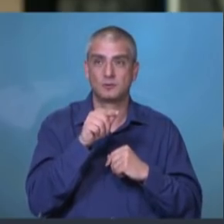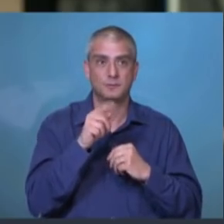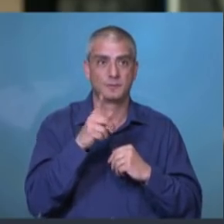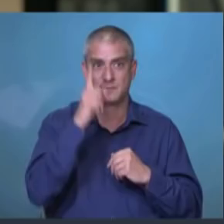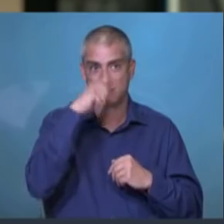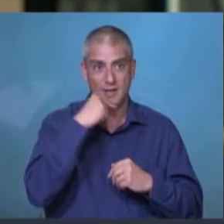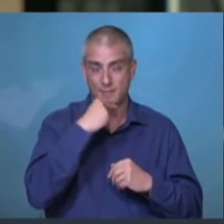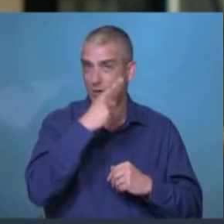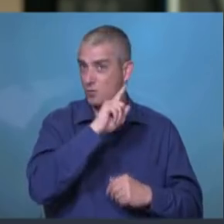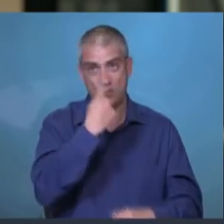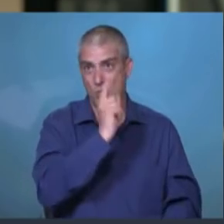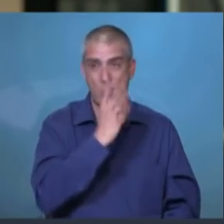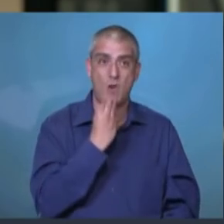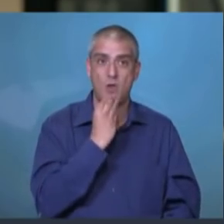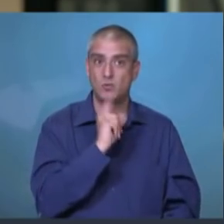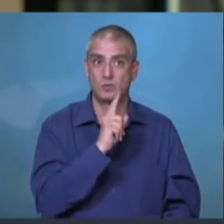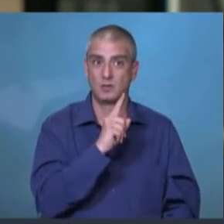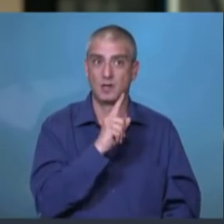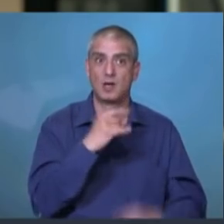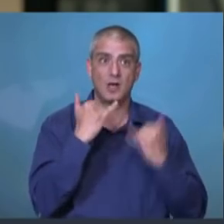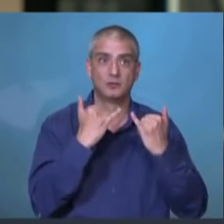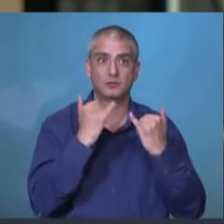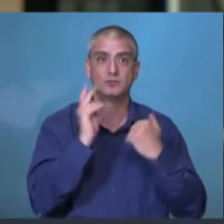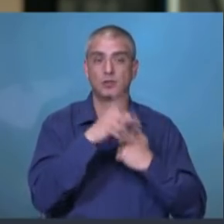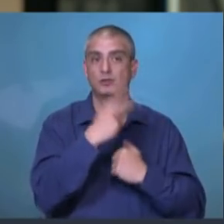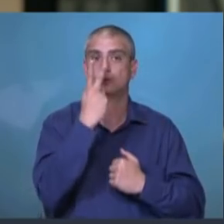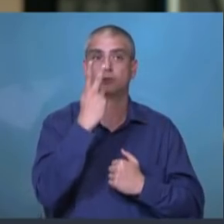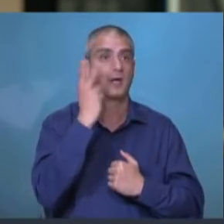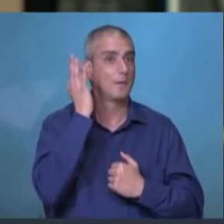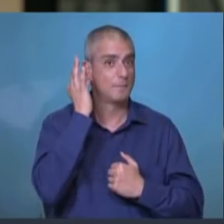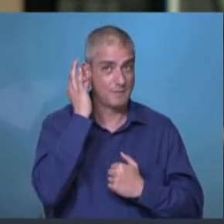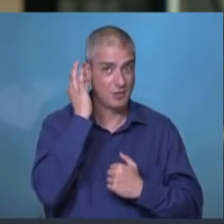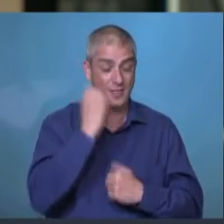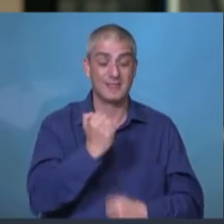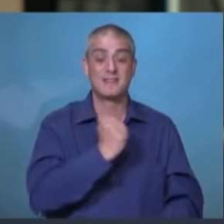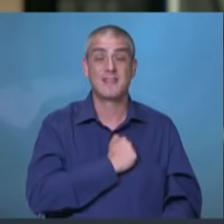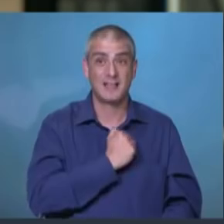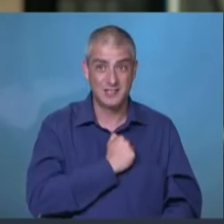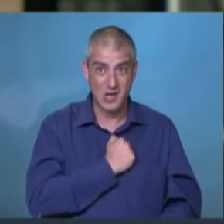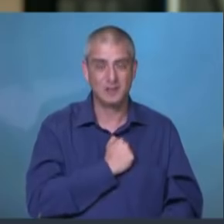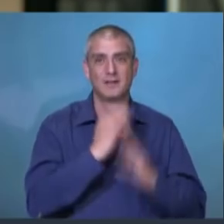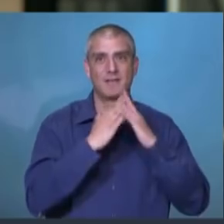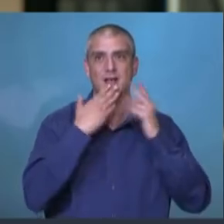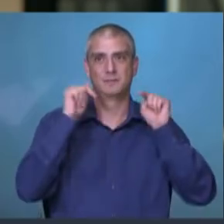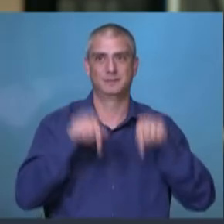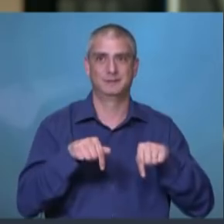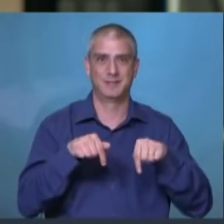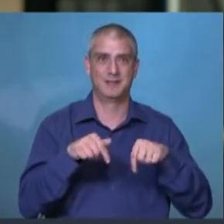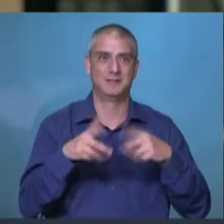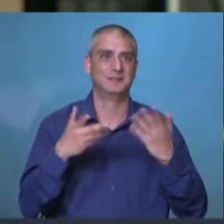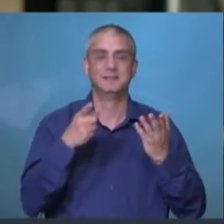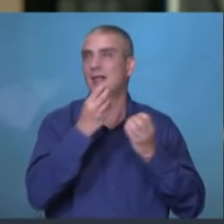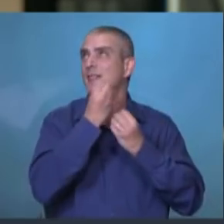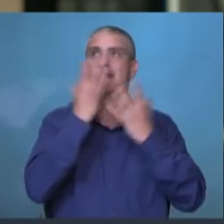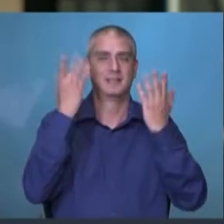שאבא שלא היה יהודי, עכשיו יש לו שתי בנות שהן דתיות וגרים בארץ. זה